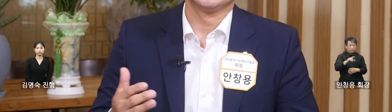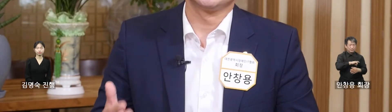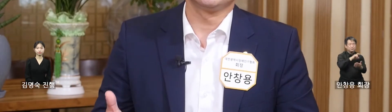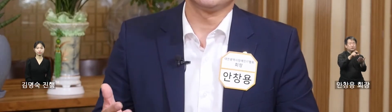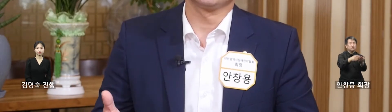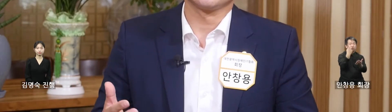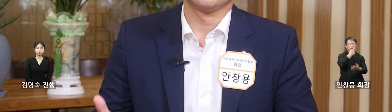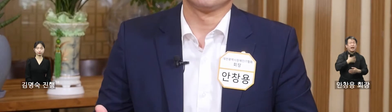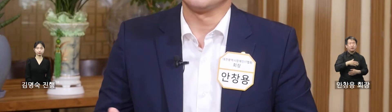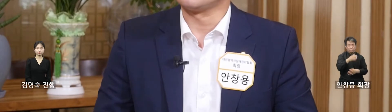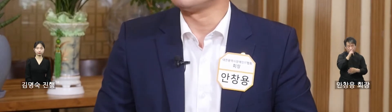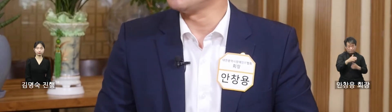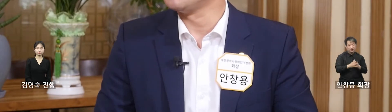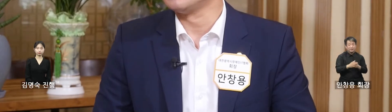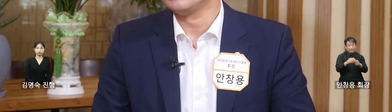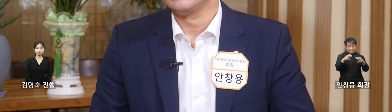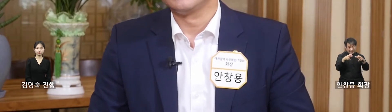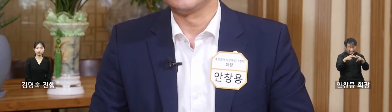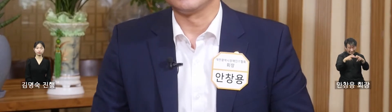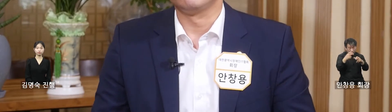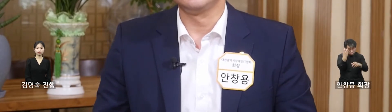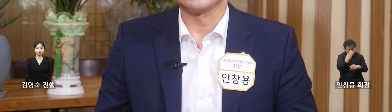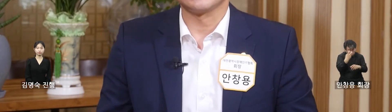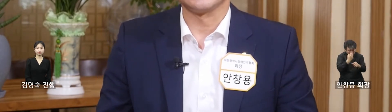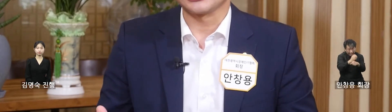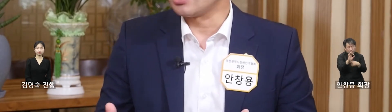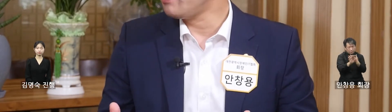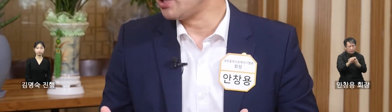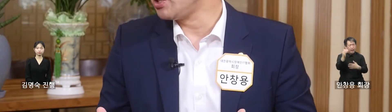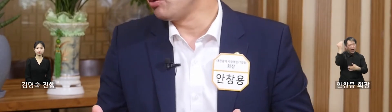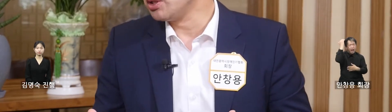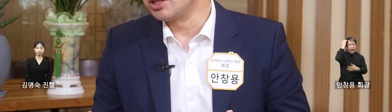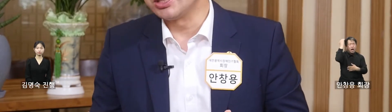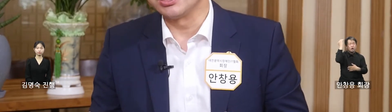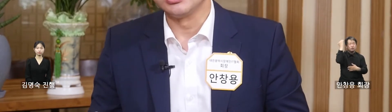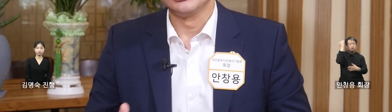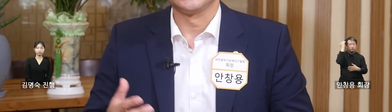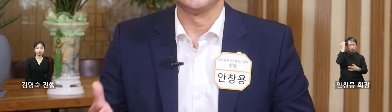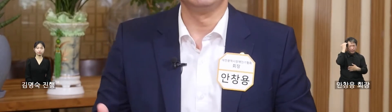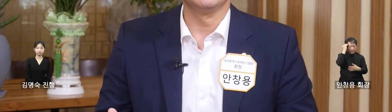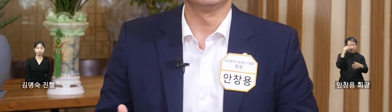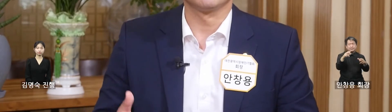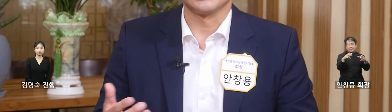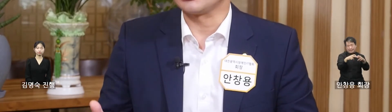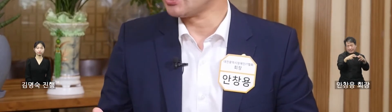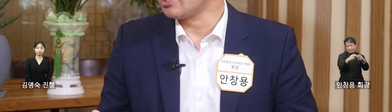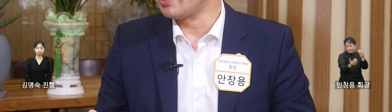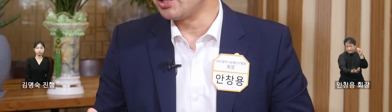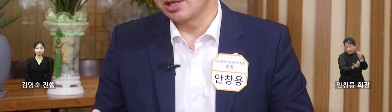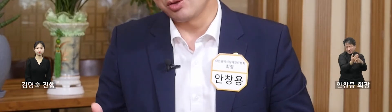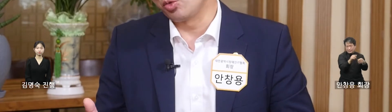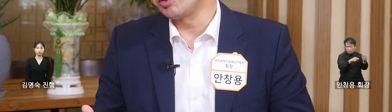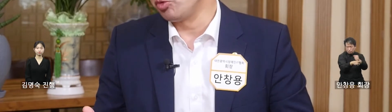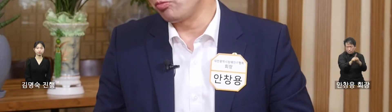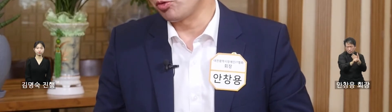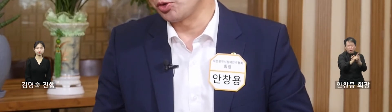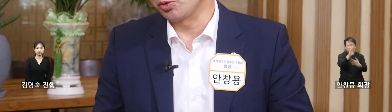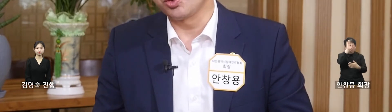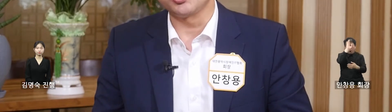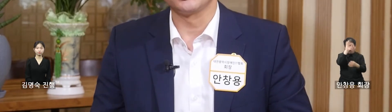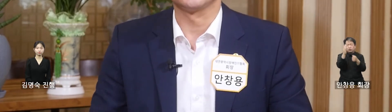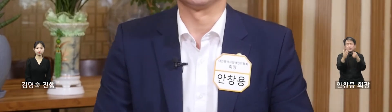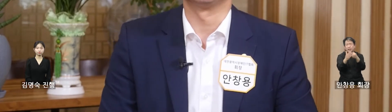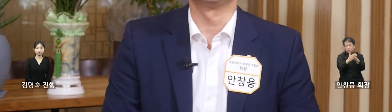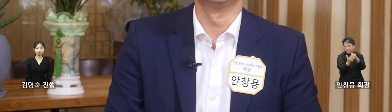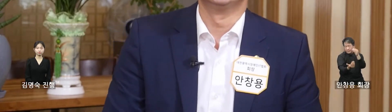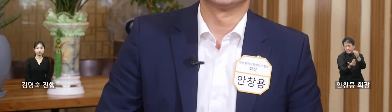장애인 그 실태조사 결과에 따르면 현재 우리나라의 장애 발생 원인은 질병으로 인한 장애 발생이 한 56%